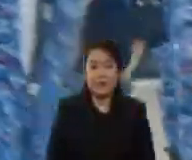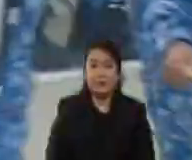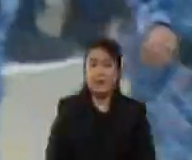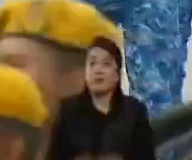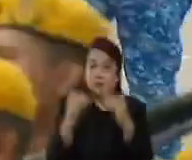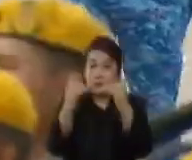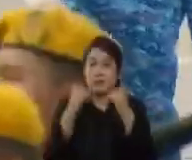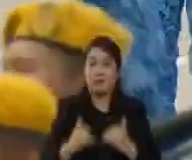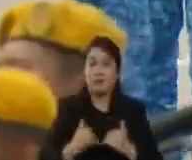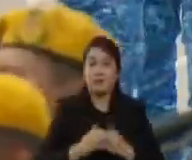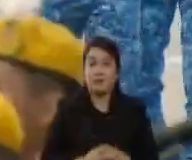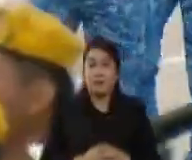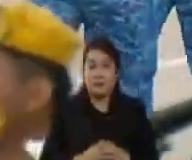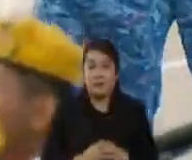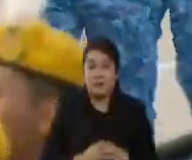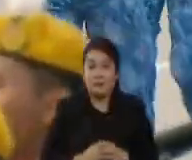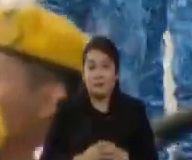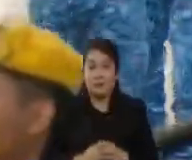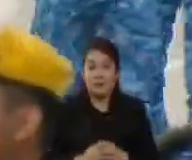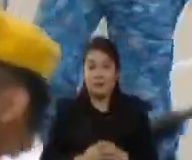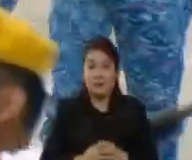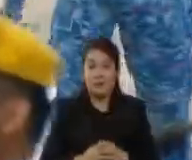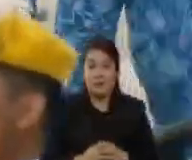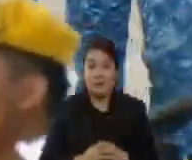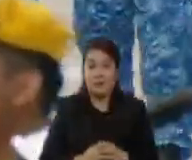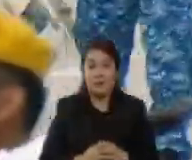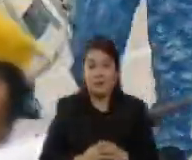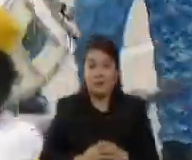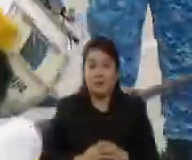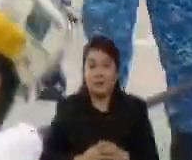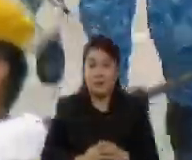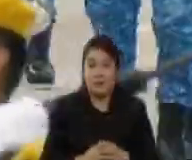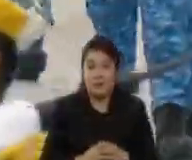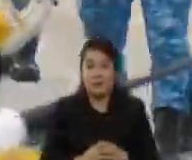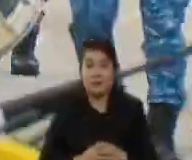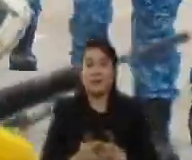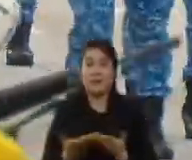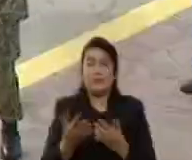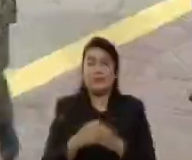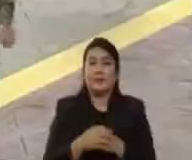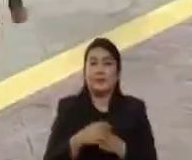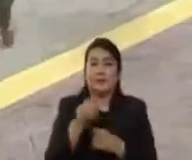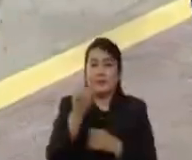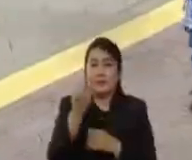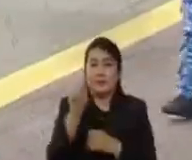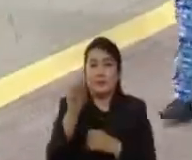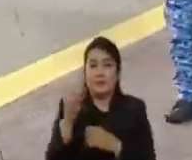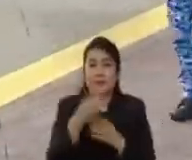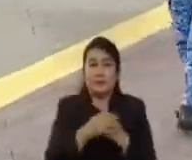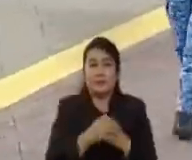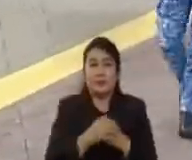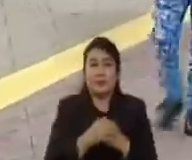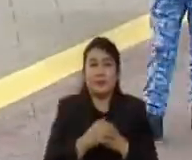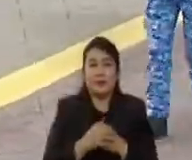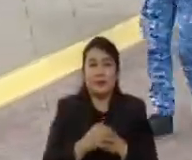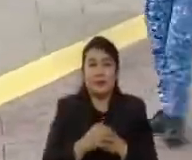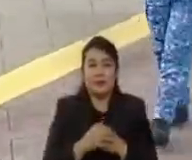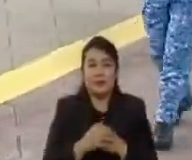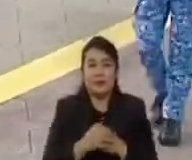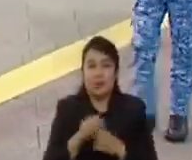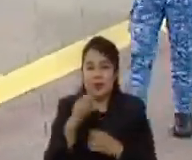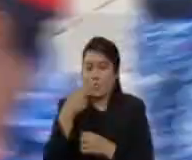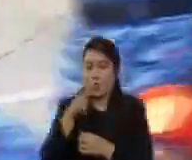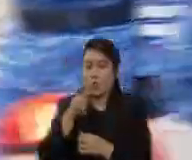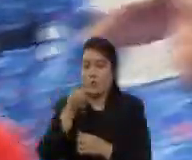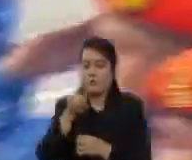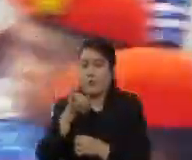Menyusul ialah kontingen Angkatan Pertahanan Awam Malaysia, pimpinan Lieutenant Colonel Pertahanan Awam Muhammad Huzaimi bin